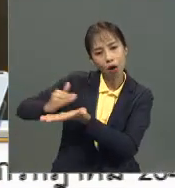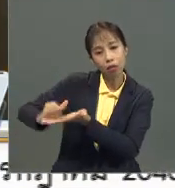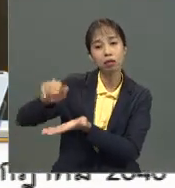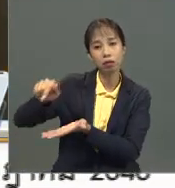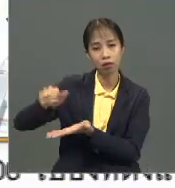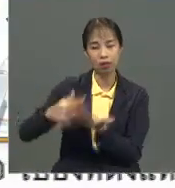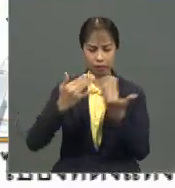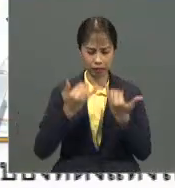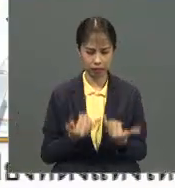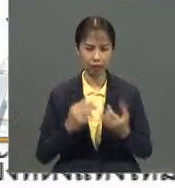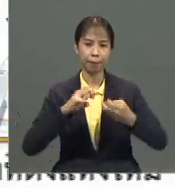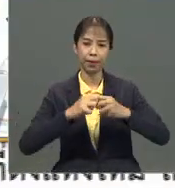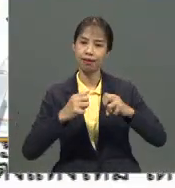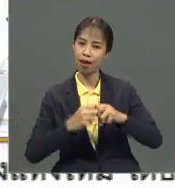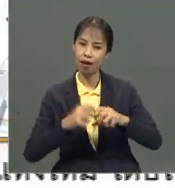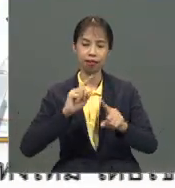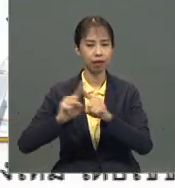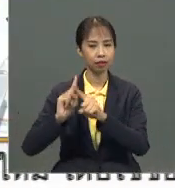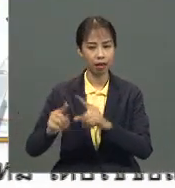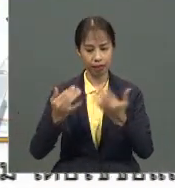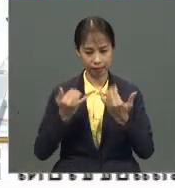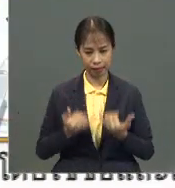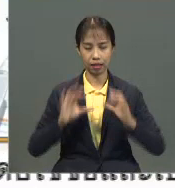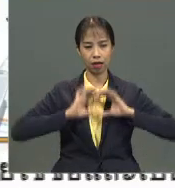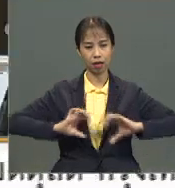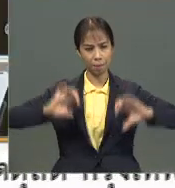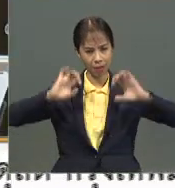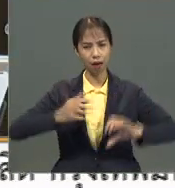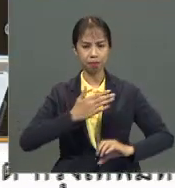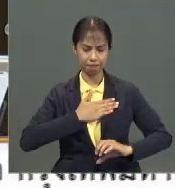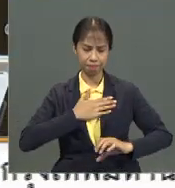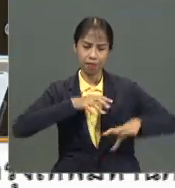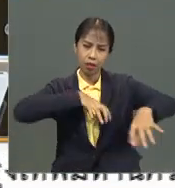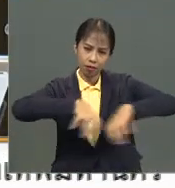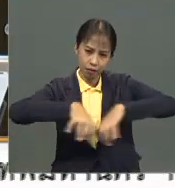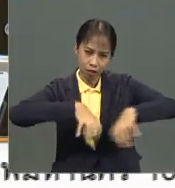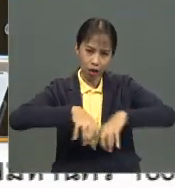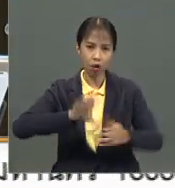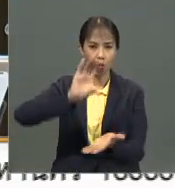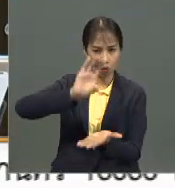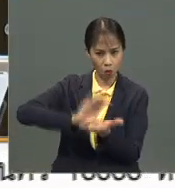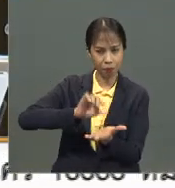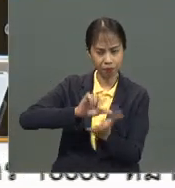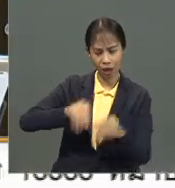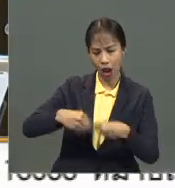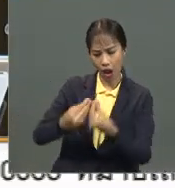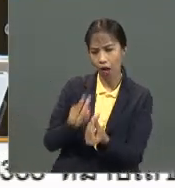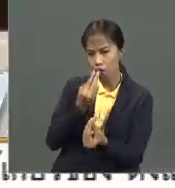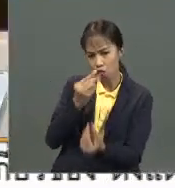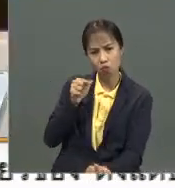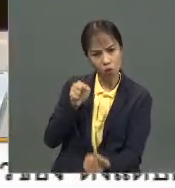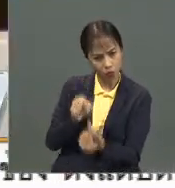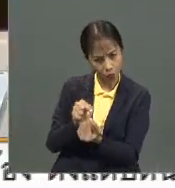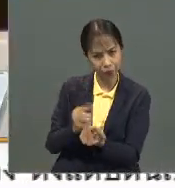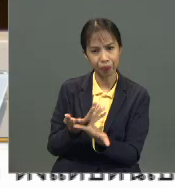กลางสถานการณ์ที่เกิดขึ้นยืนหยัดว่ารัฐบาลจะสามารถบริหารจัดการให้การใช้จ่ายงบประมาณเป็นไปอย่างเหมาะสมมีประสิทธิภ